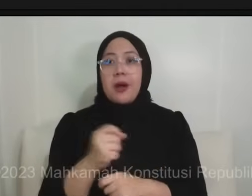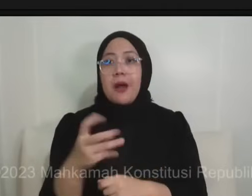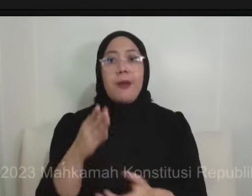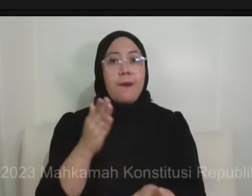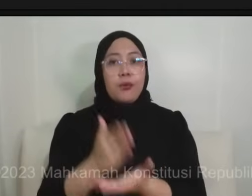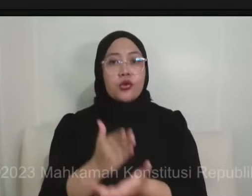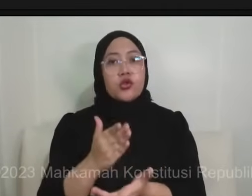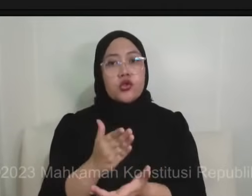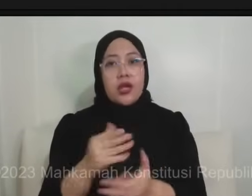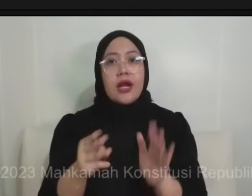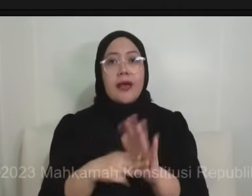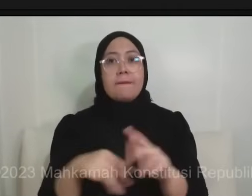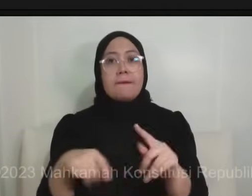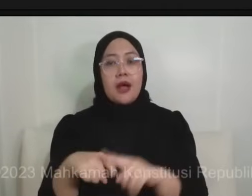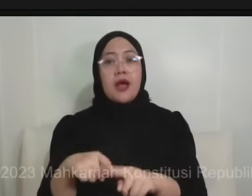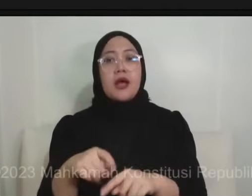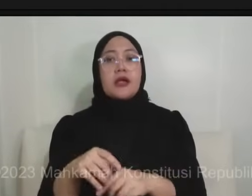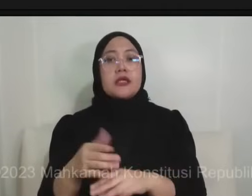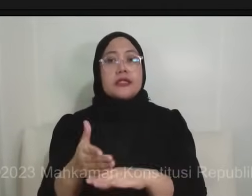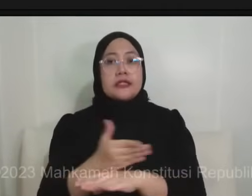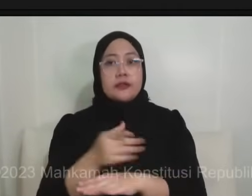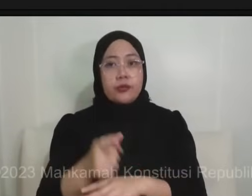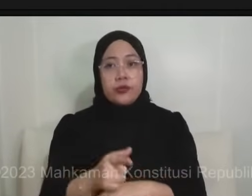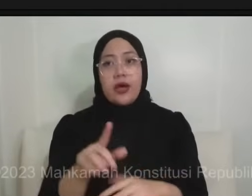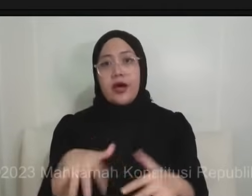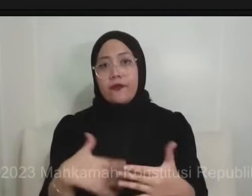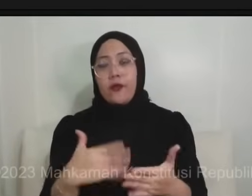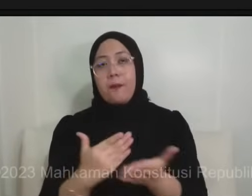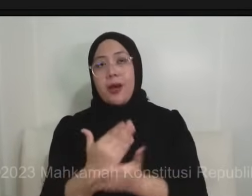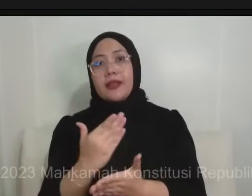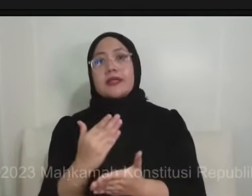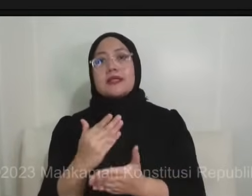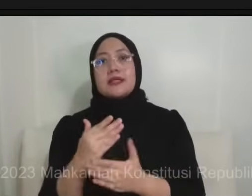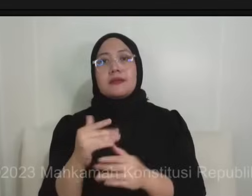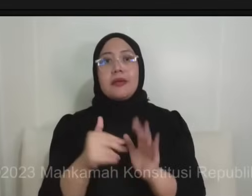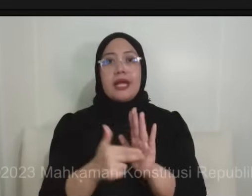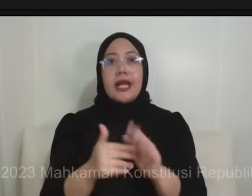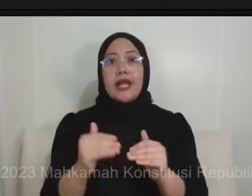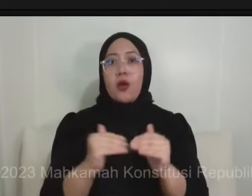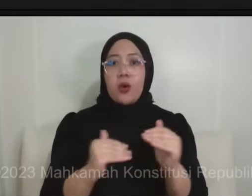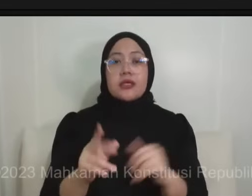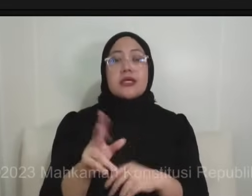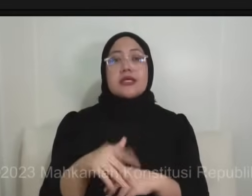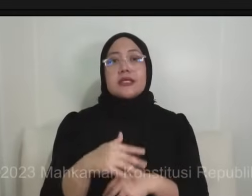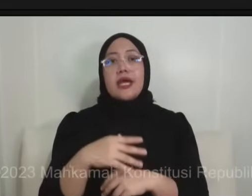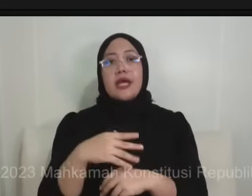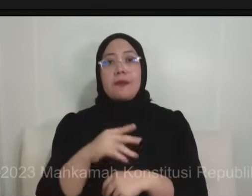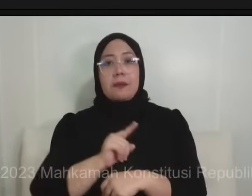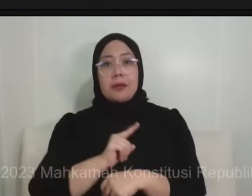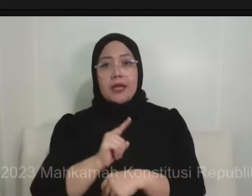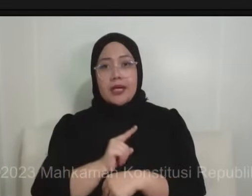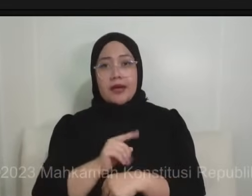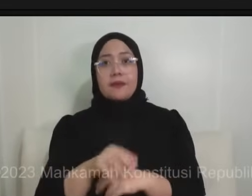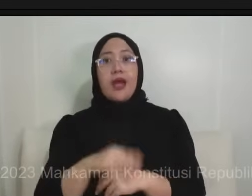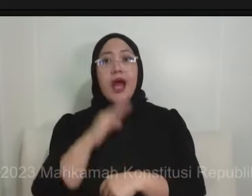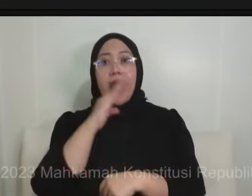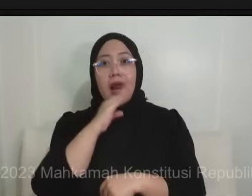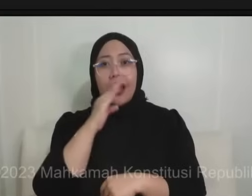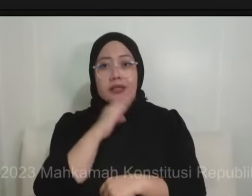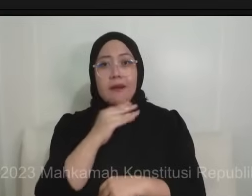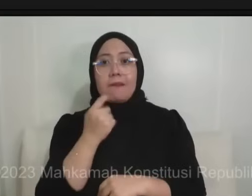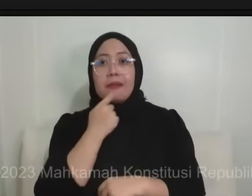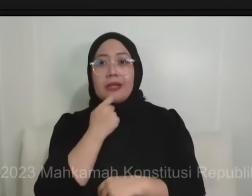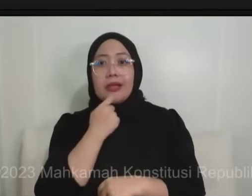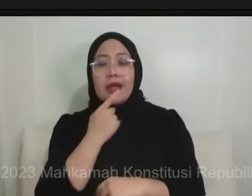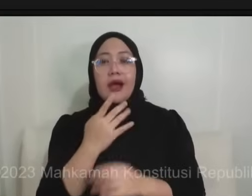terdahulu tersebut serta batas penan yang wajar maka saya berpendirian hanya alasan bertentangan dengan